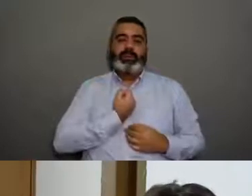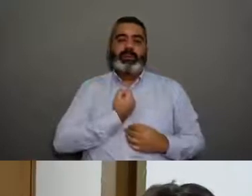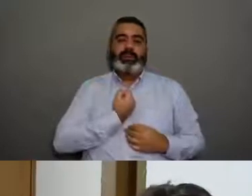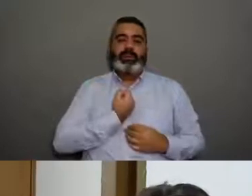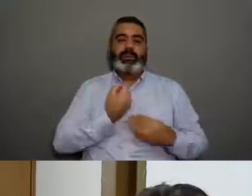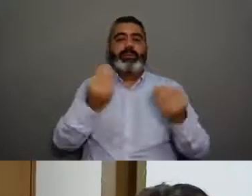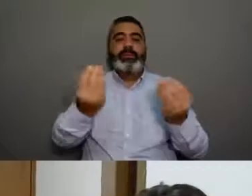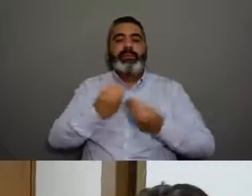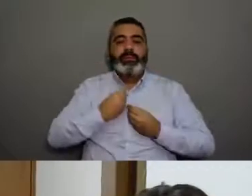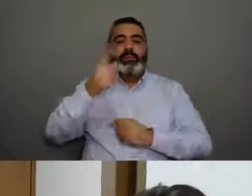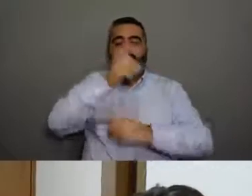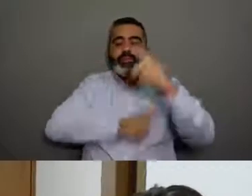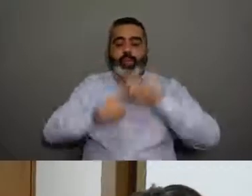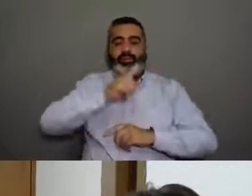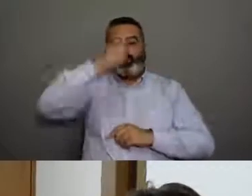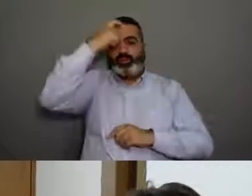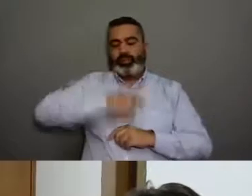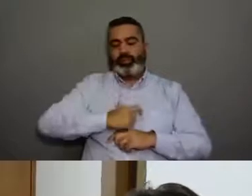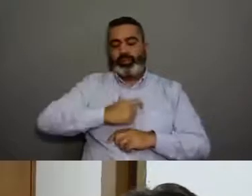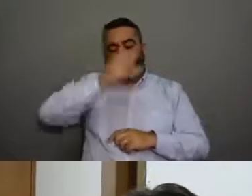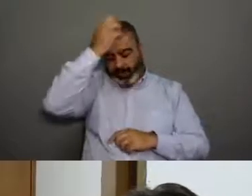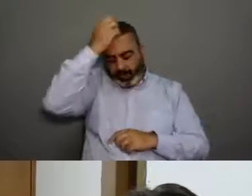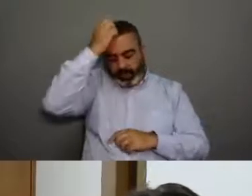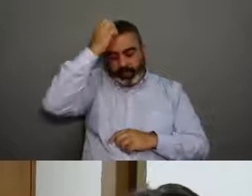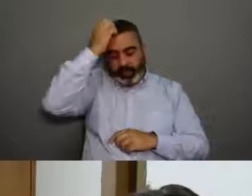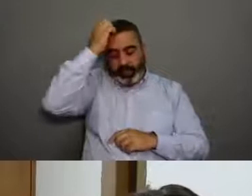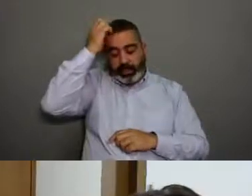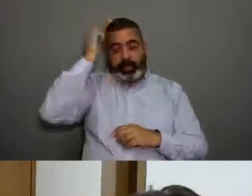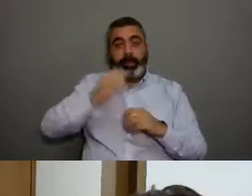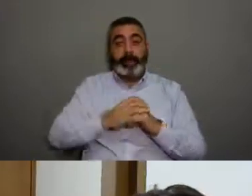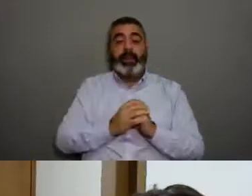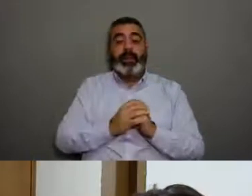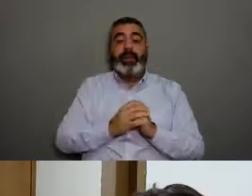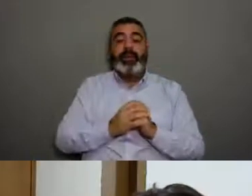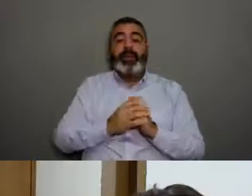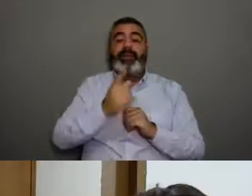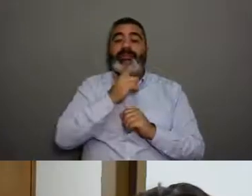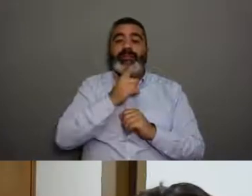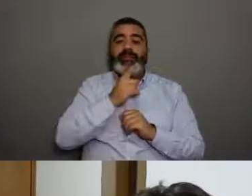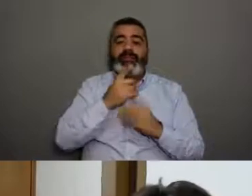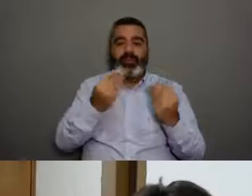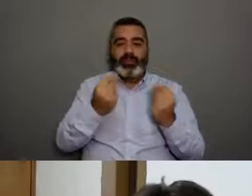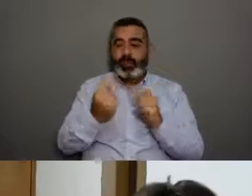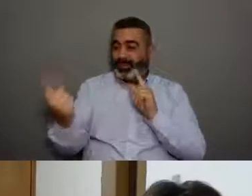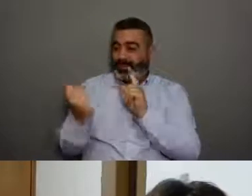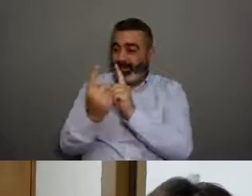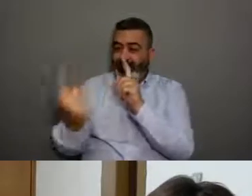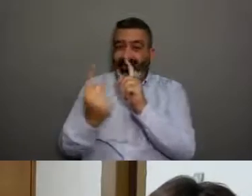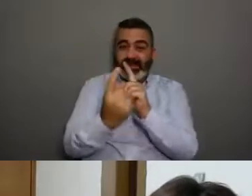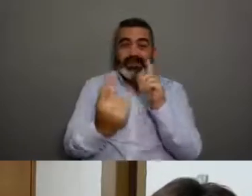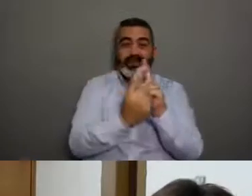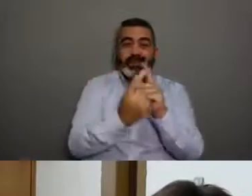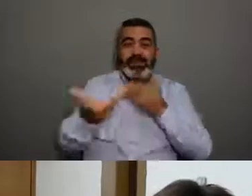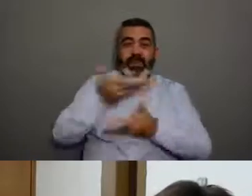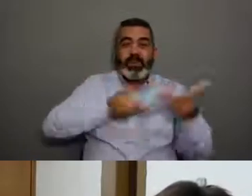ποιοι είμαστε και φαίνεται ότι μέσα από αυτές τις διασταυρώσεις γίνεται